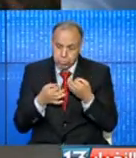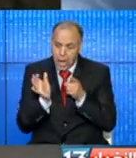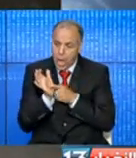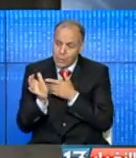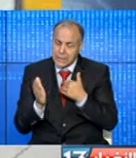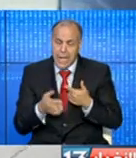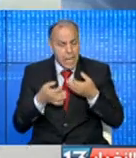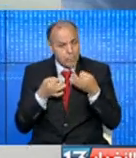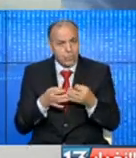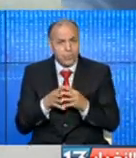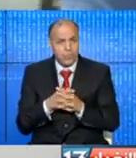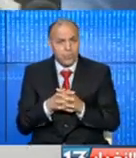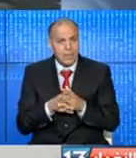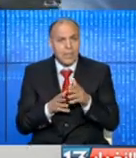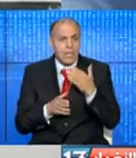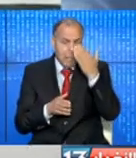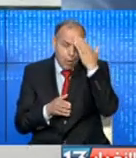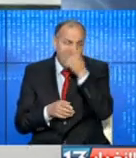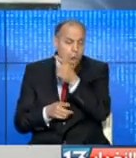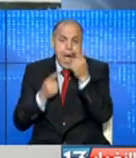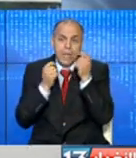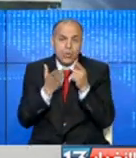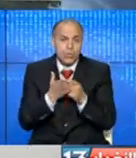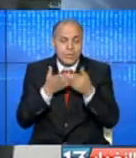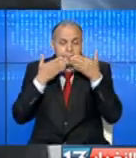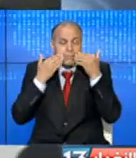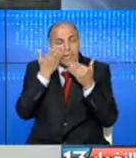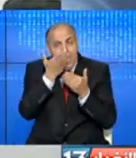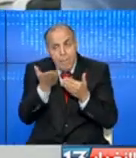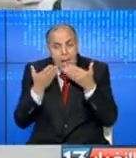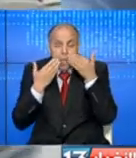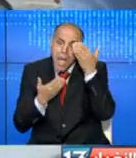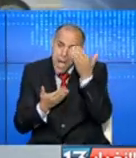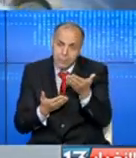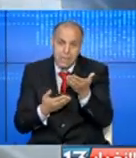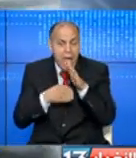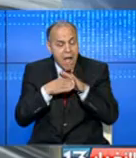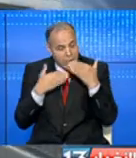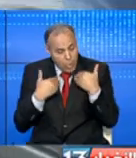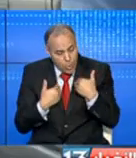بالبروتوكول الصحي. يرحم والديك، البس الكمامة، البس الكمامة وحط